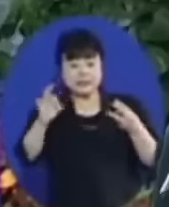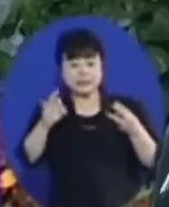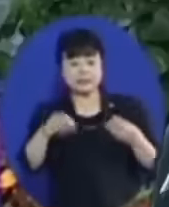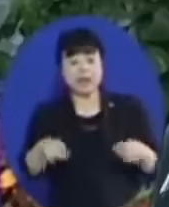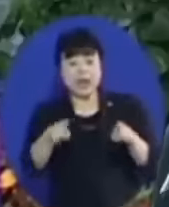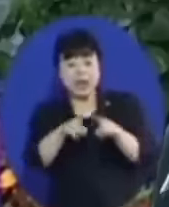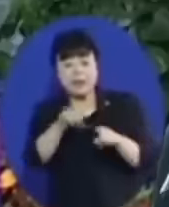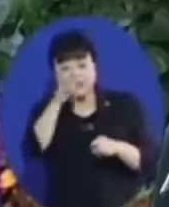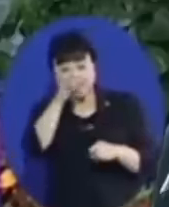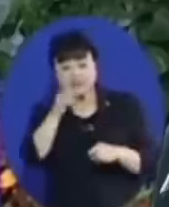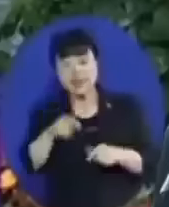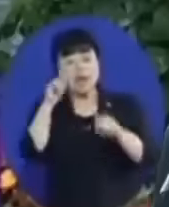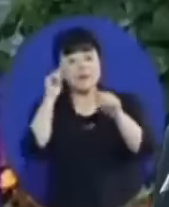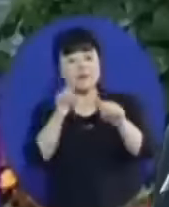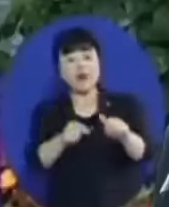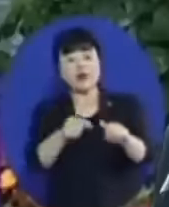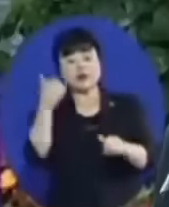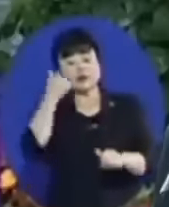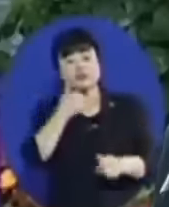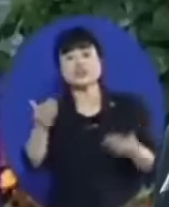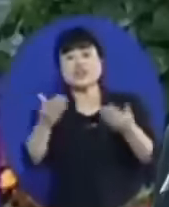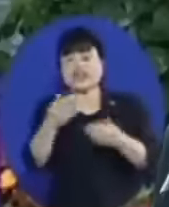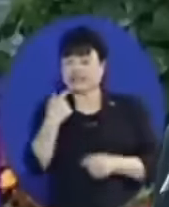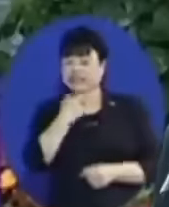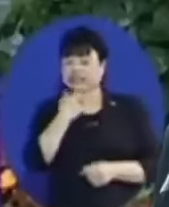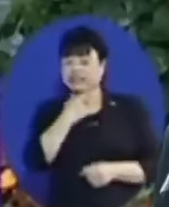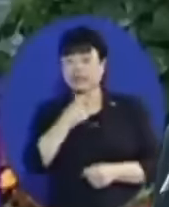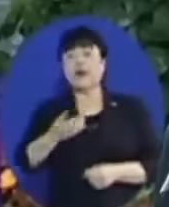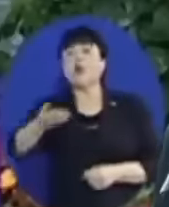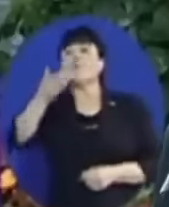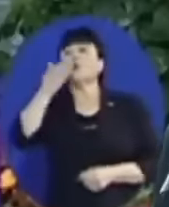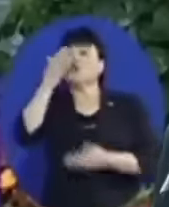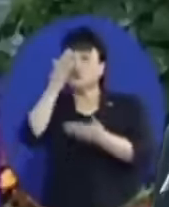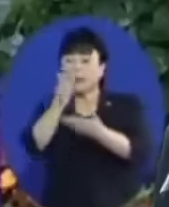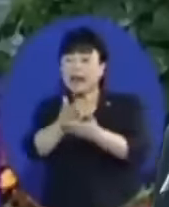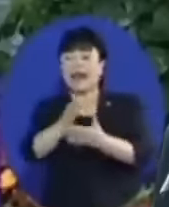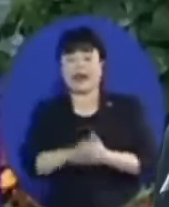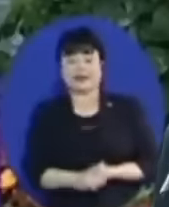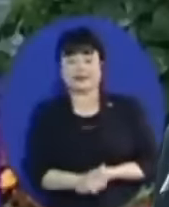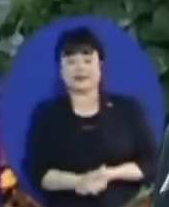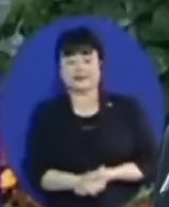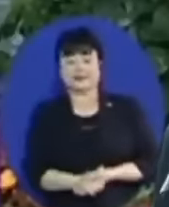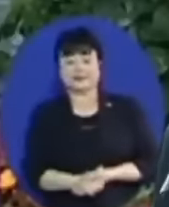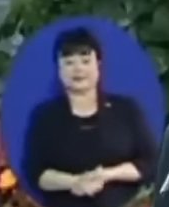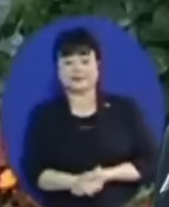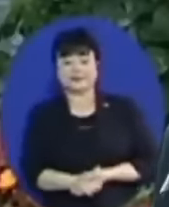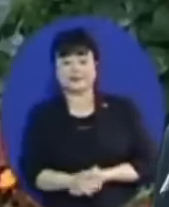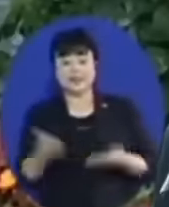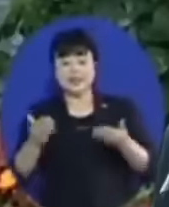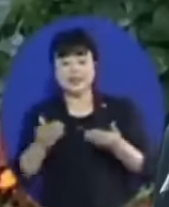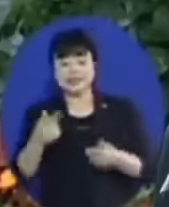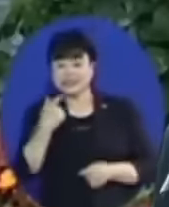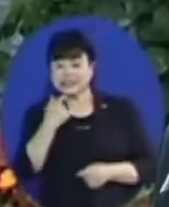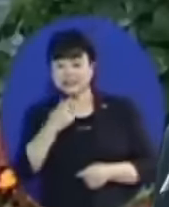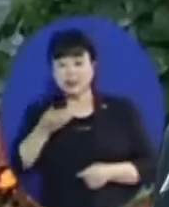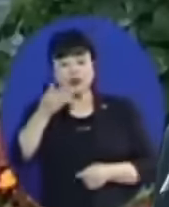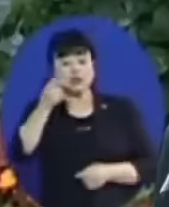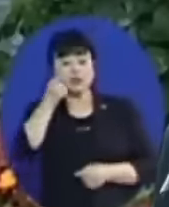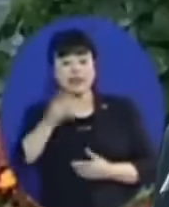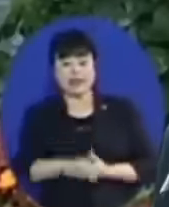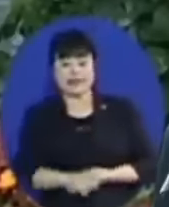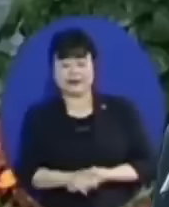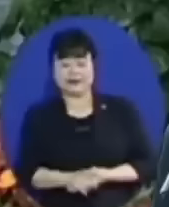있을 때에도 너희에게 명하기를 누구든지 일하기 싫어하든든 먹지도 말라 하게 하라. 일을 안 하면 먹을 수